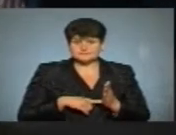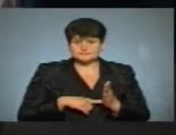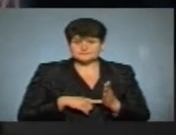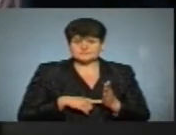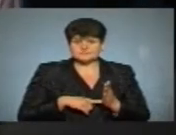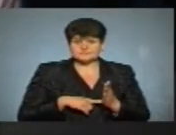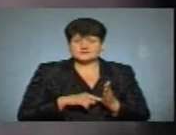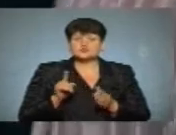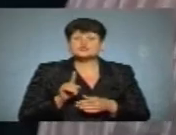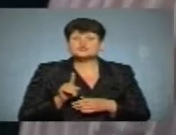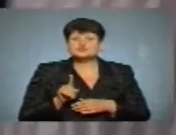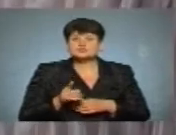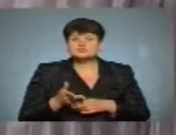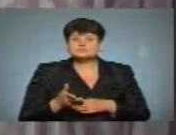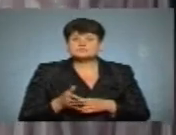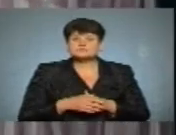Що?